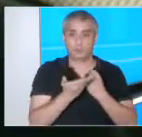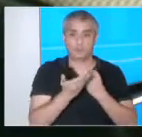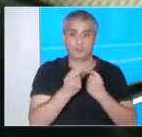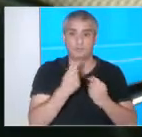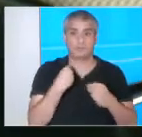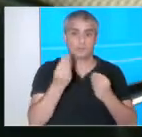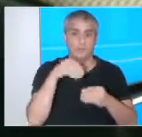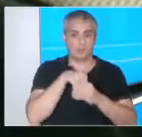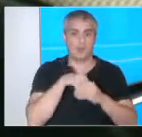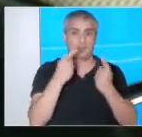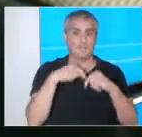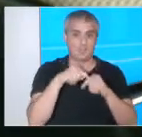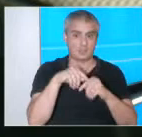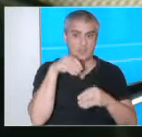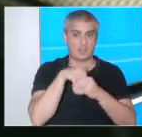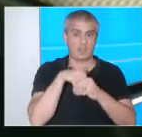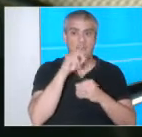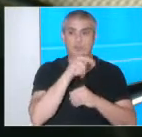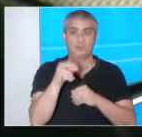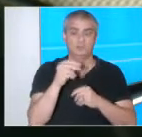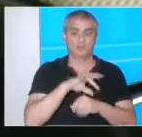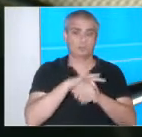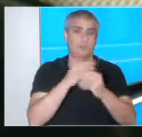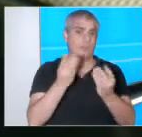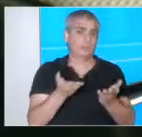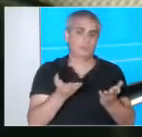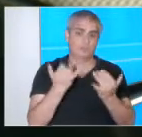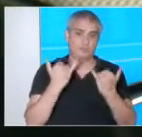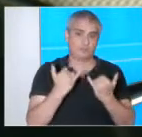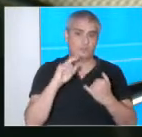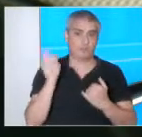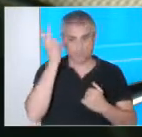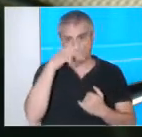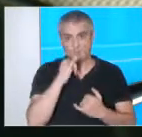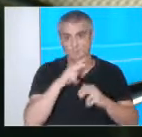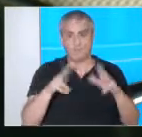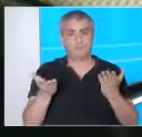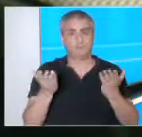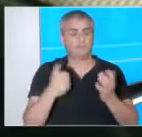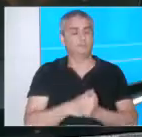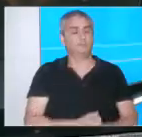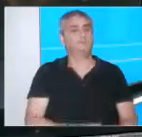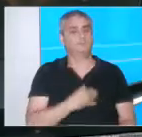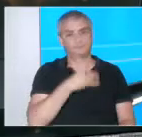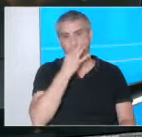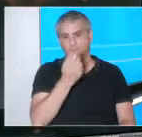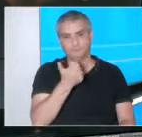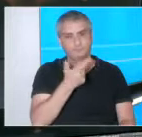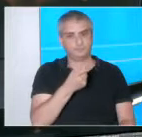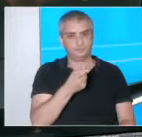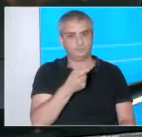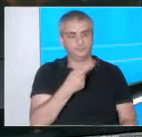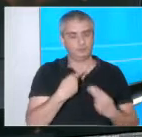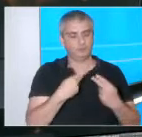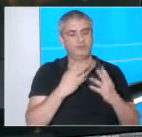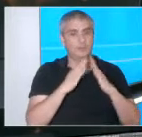ואתה עושה אתם חלק מוועדה, חלק מנושא שמנהל את העניין, ועכשיו כולנו מבינים מה המצב. אוקיי. אני רוצה לשאול אותך קצת על